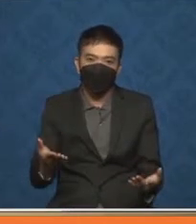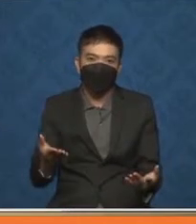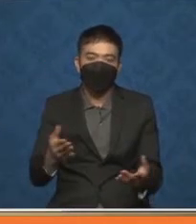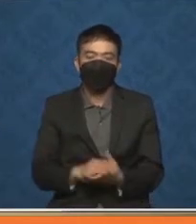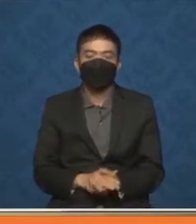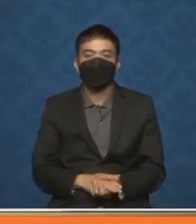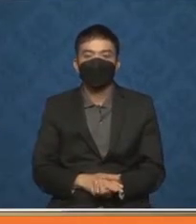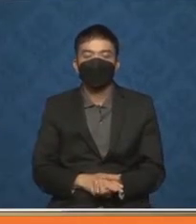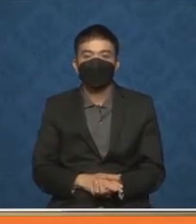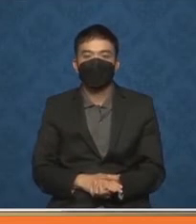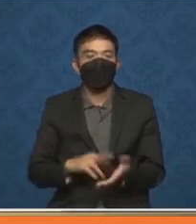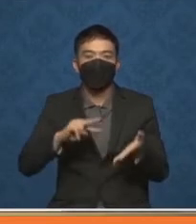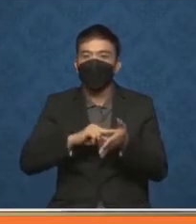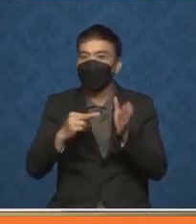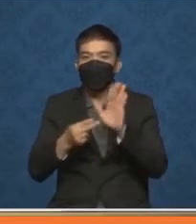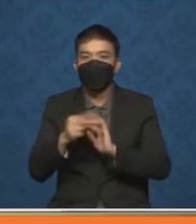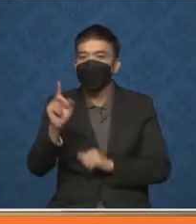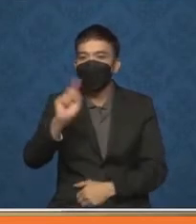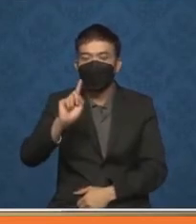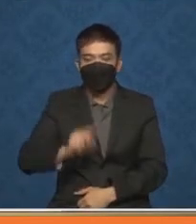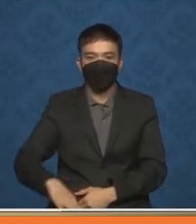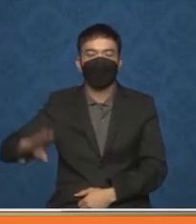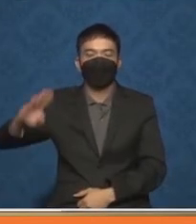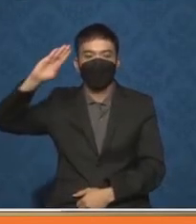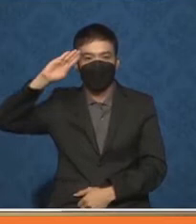นี้ก็คือการรัฐประหาร